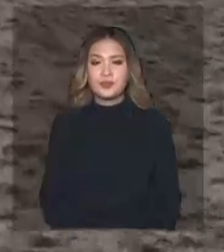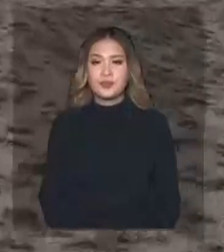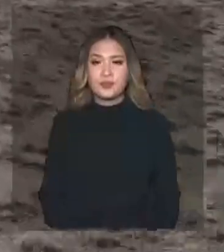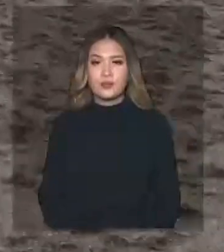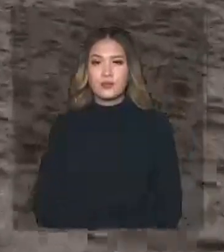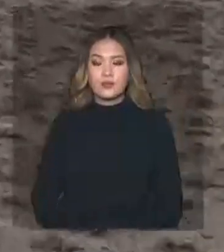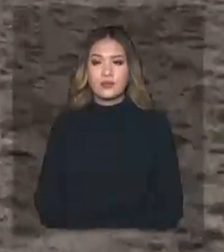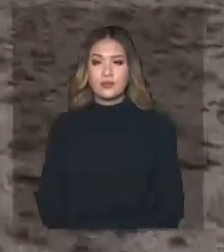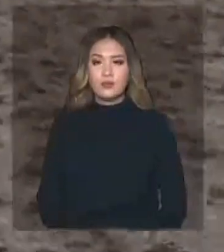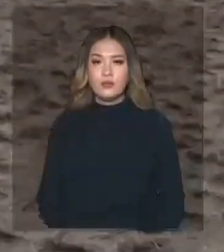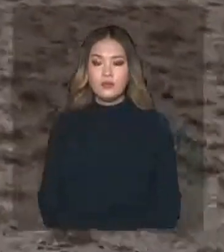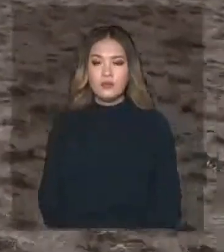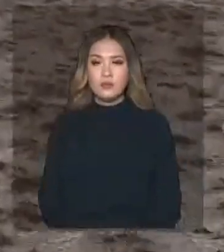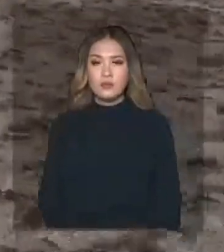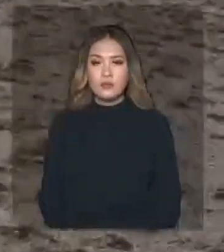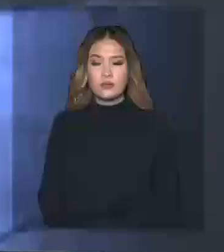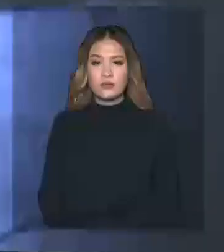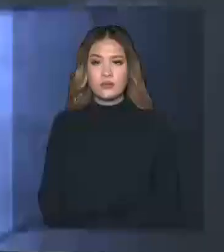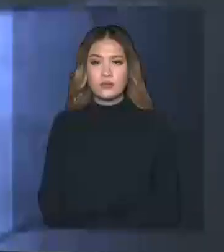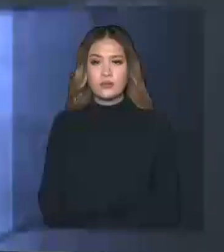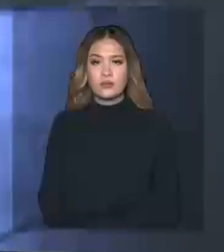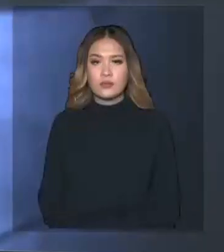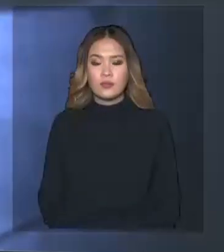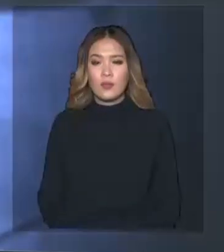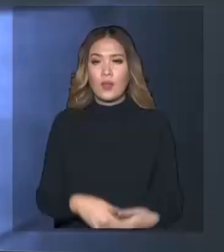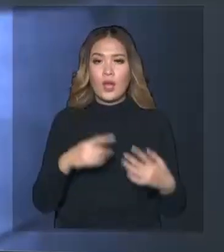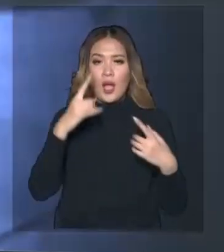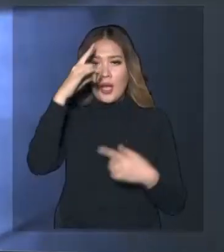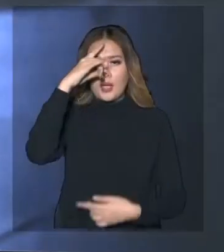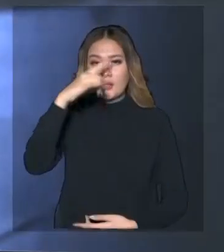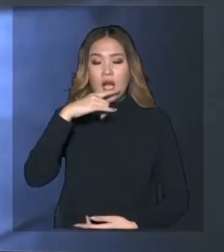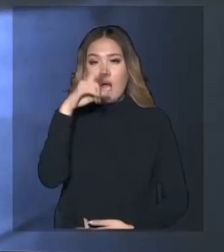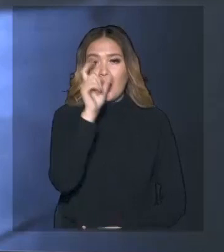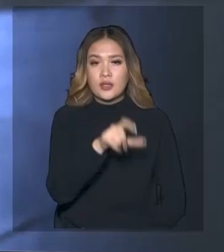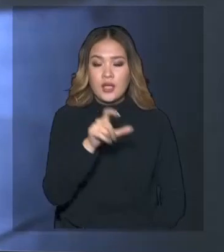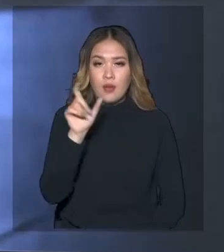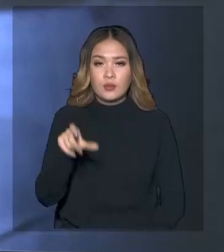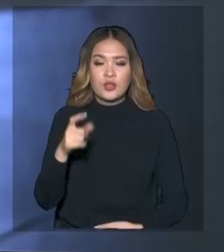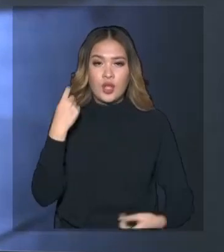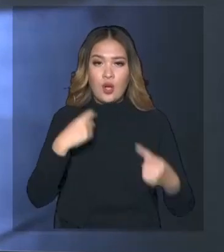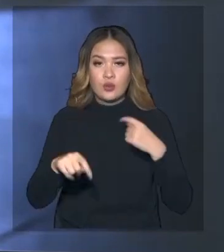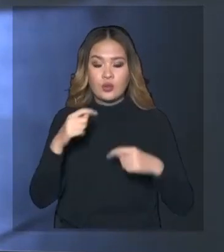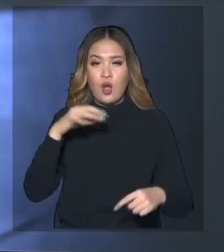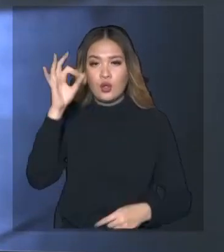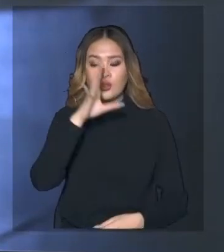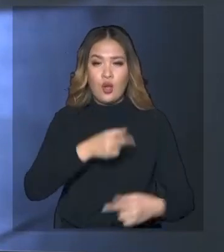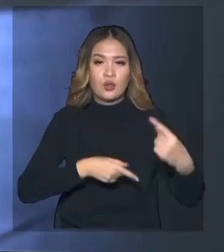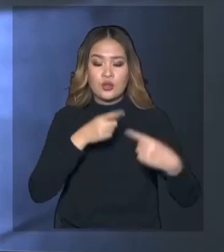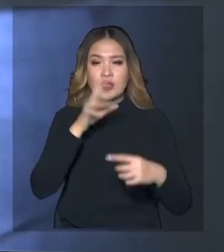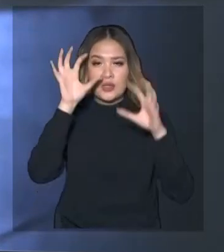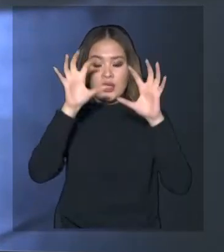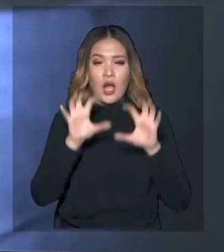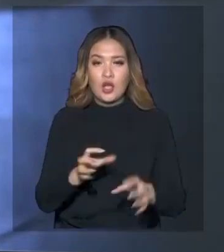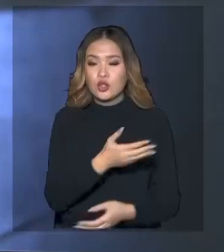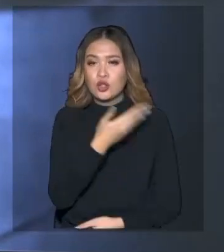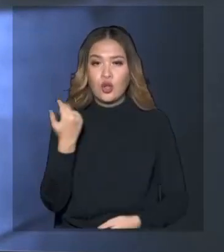Уақыт, Түркістан облысынан. Өзге ақпарат, Қазақстанда адам саудасымен күресті реттейтін арнайы заң жоқ.